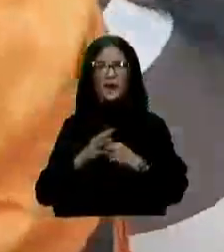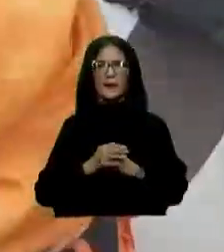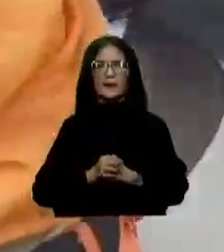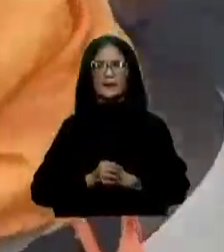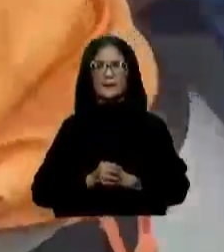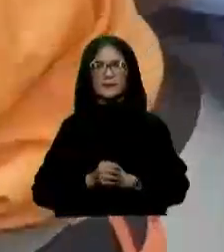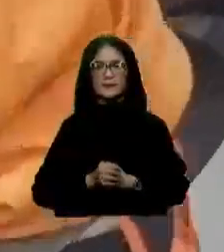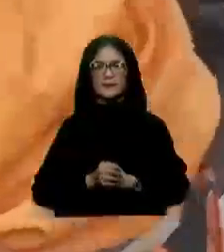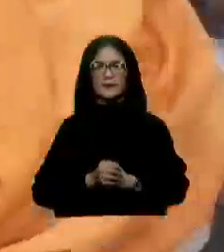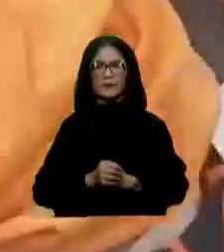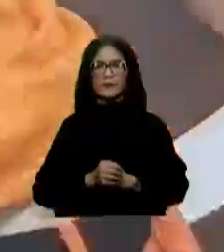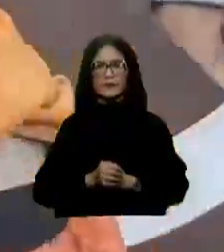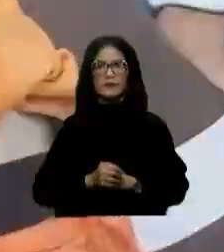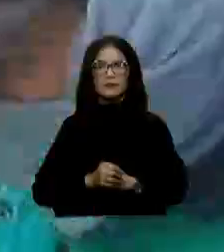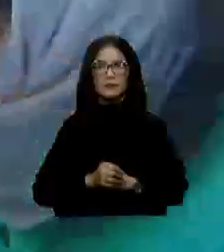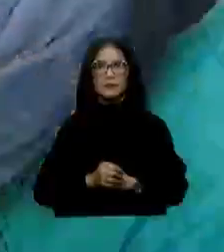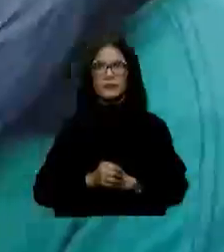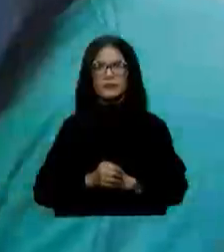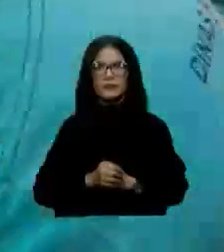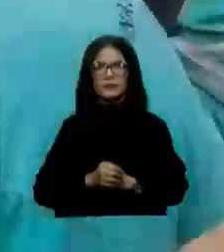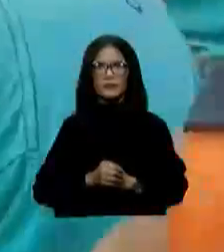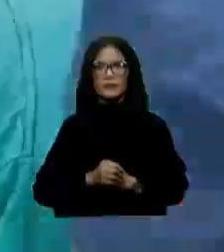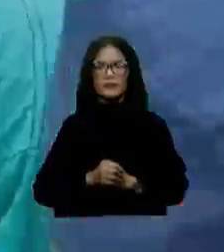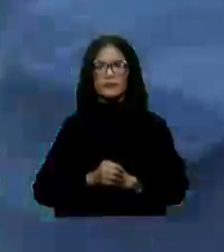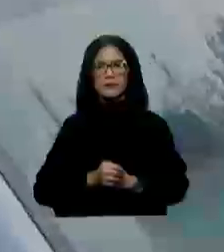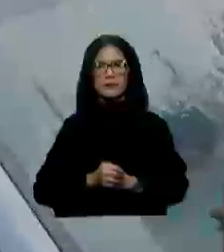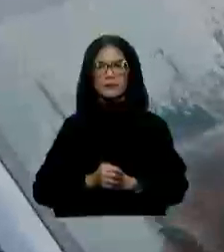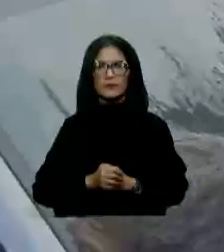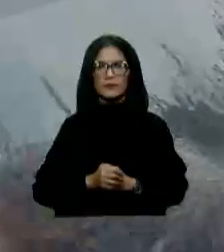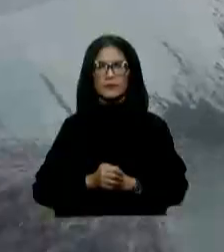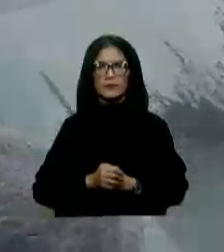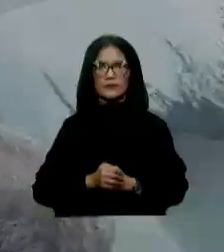peternak dari Jakarta Radi tonsan Jaya inws melaporkan